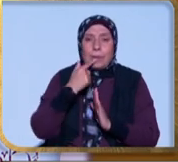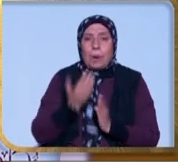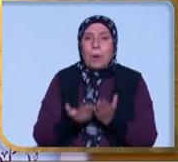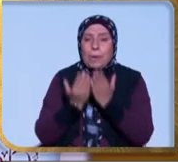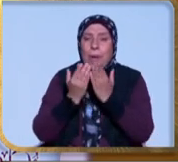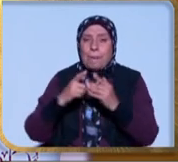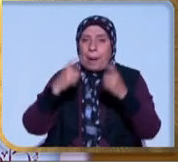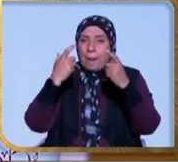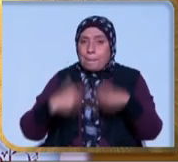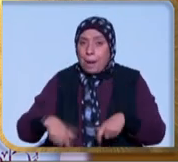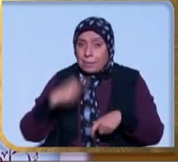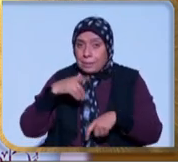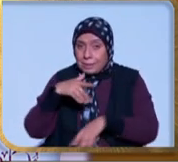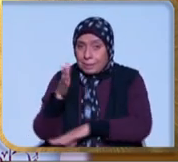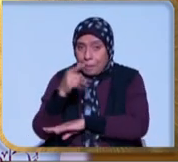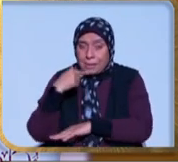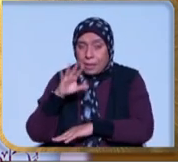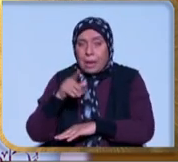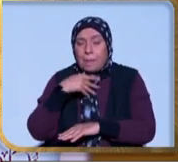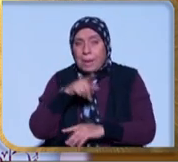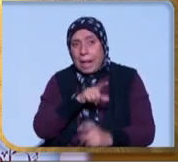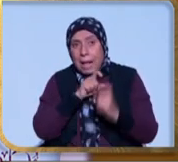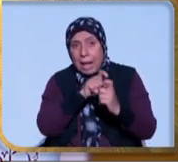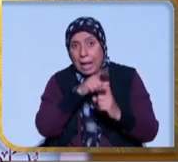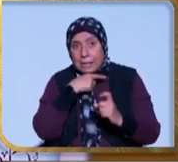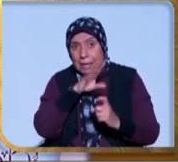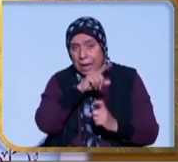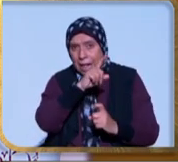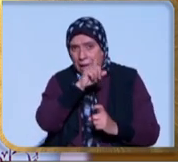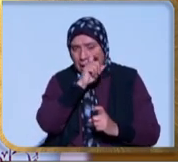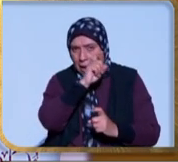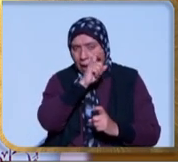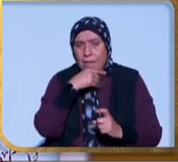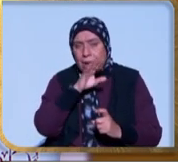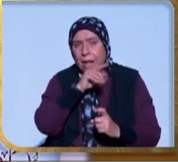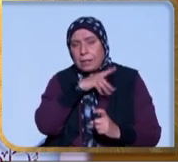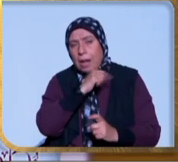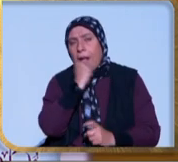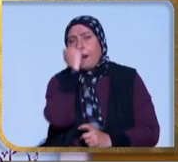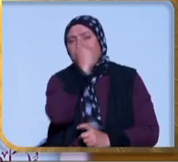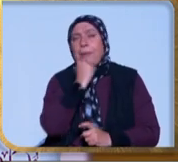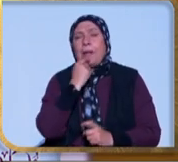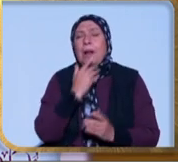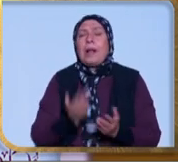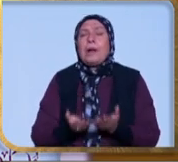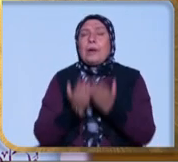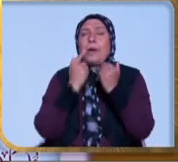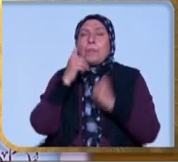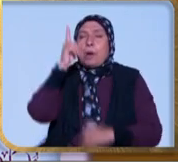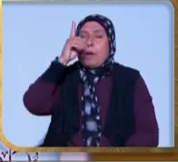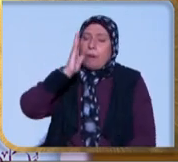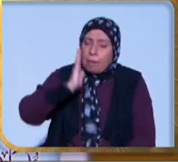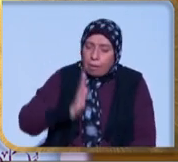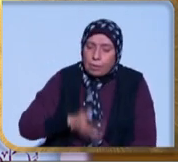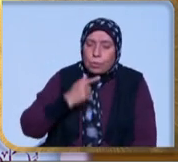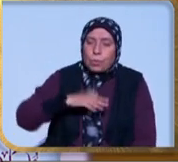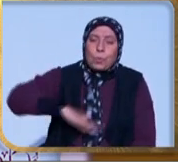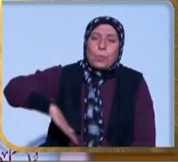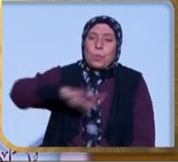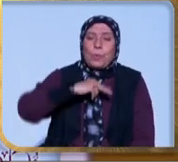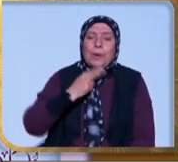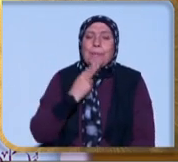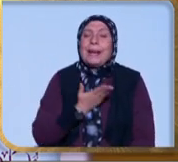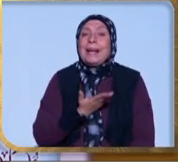على الأعداء، فإنه ولي ذلك والقادر عليه. وكل عام ونحن جميعا بخير